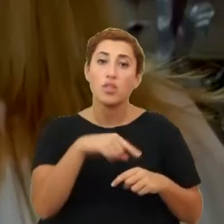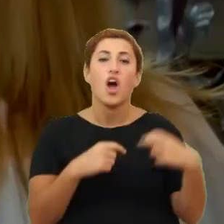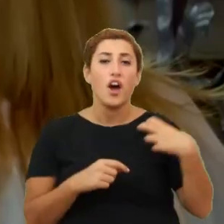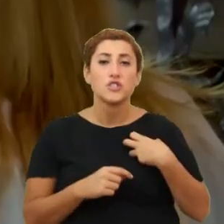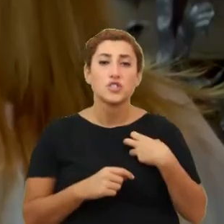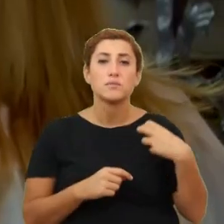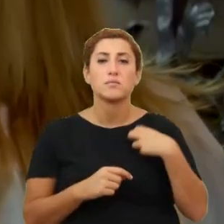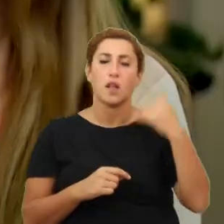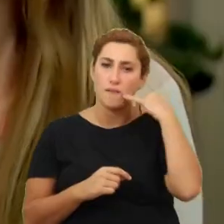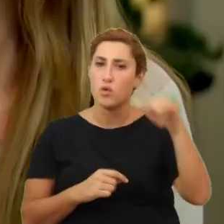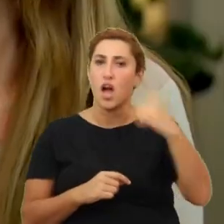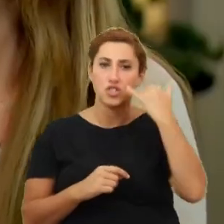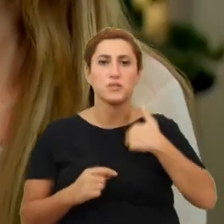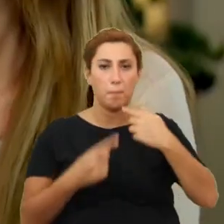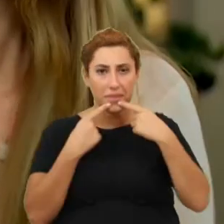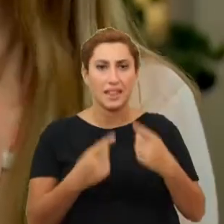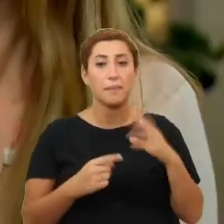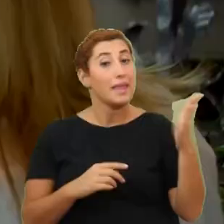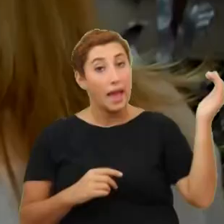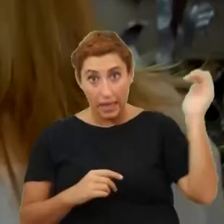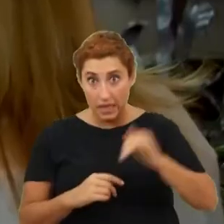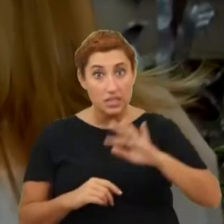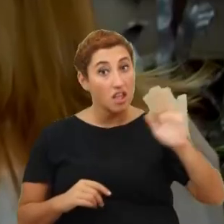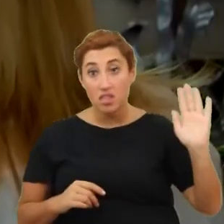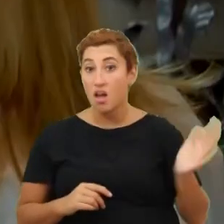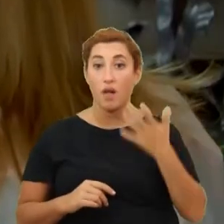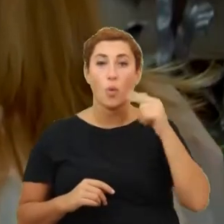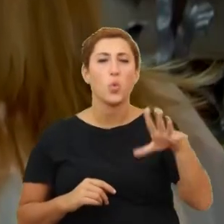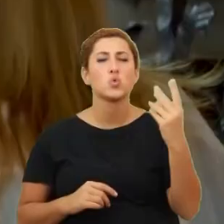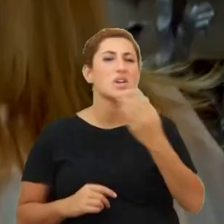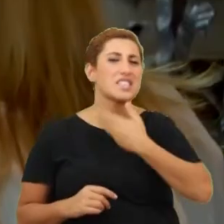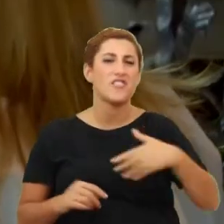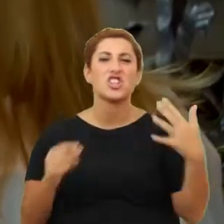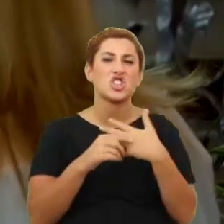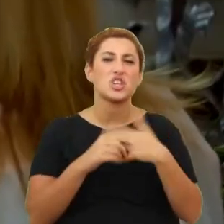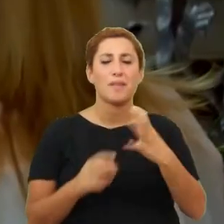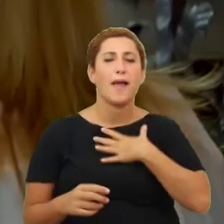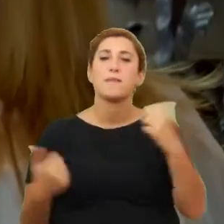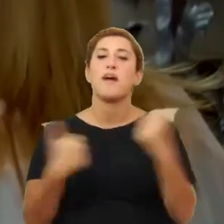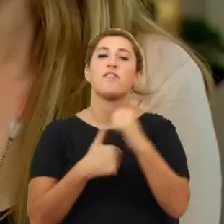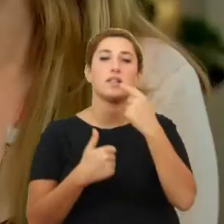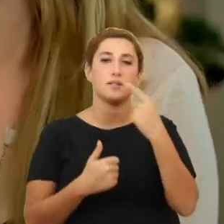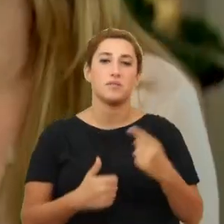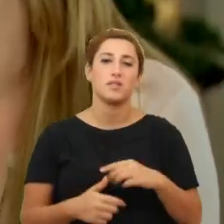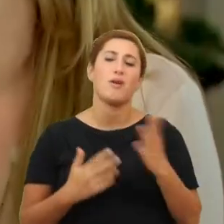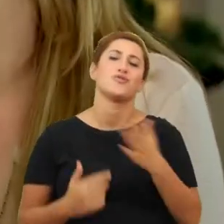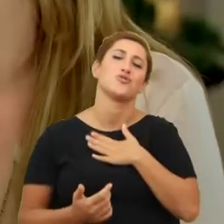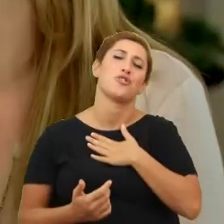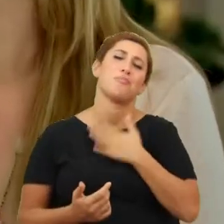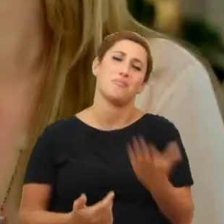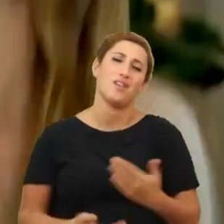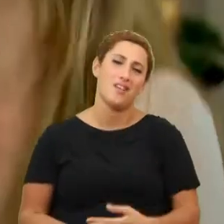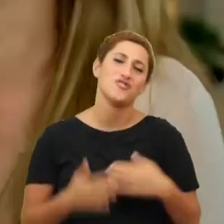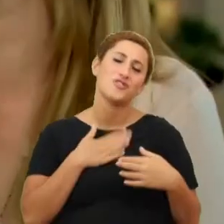Aşkım açtım telefonu dedim ki ya gelirsiniz ya da o çok sevdiğim nişanlımla kendim evlenirim dedim. Ay canım benim